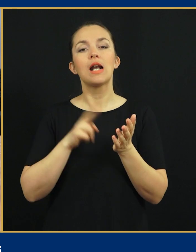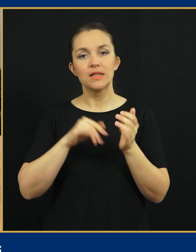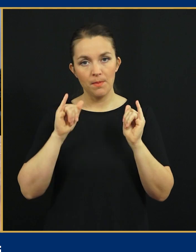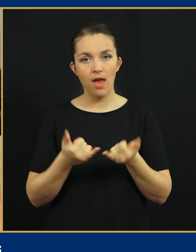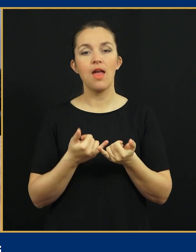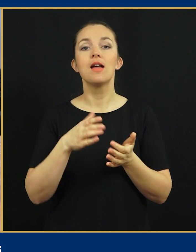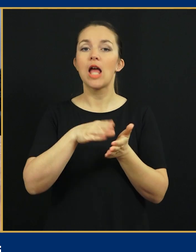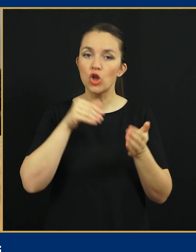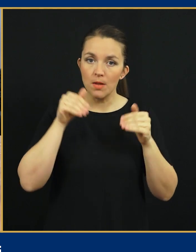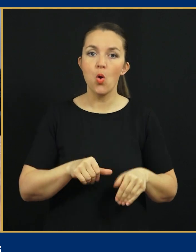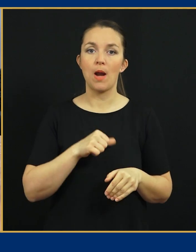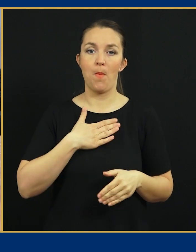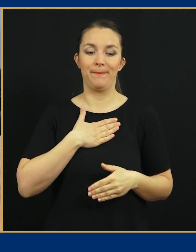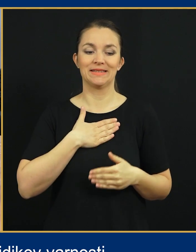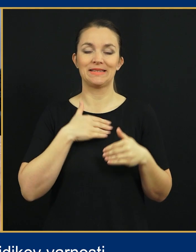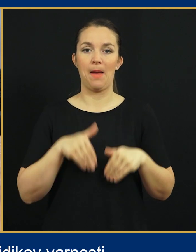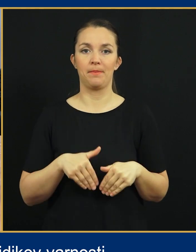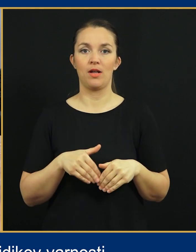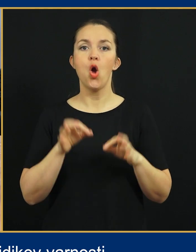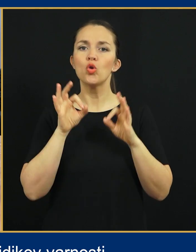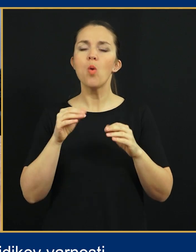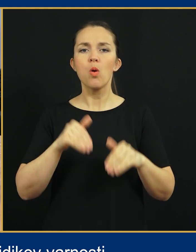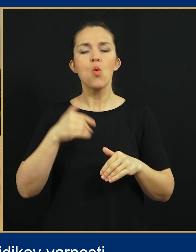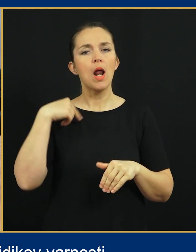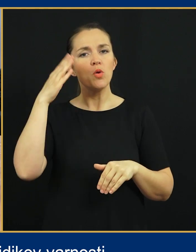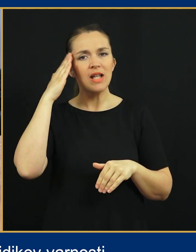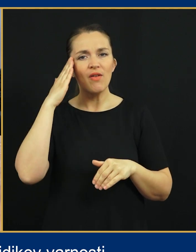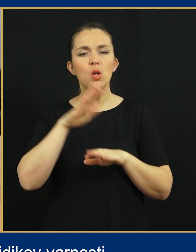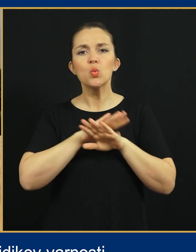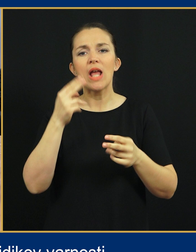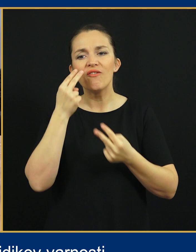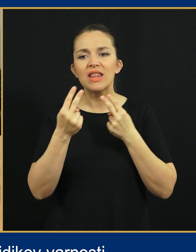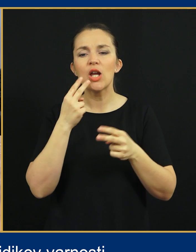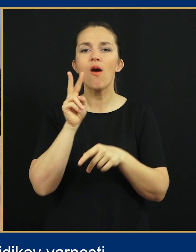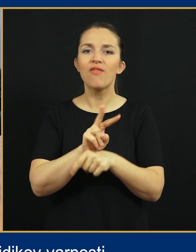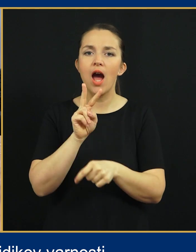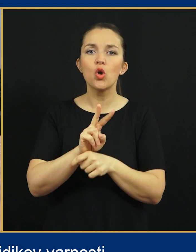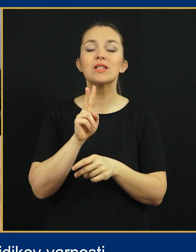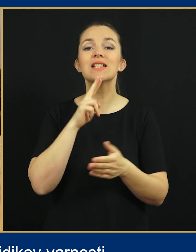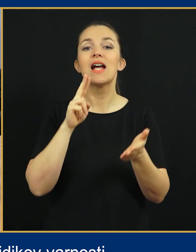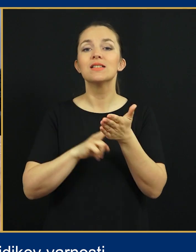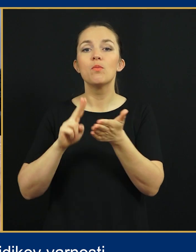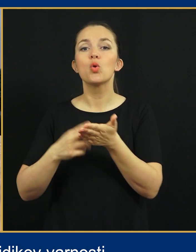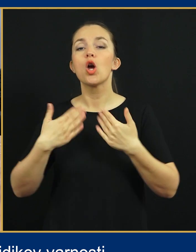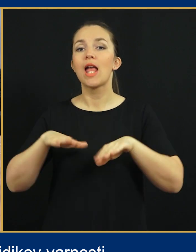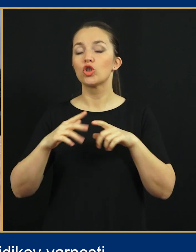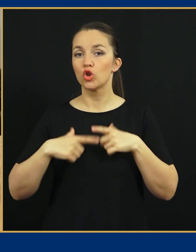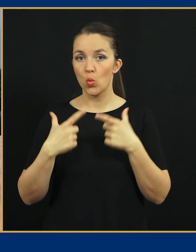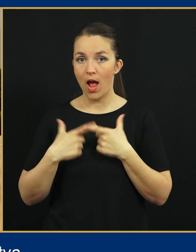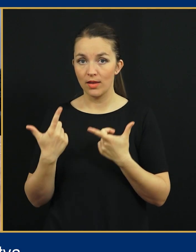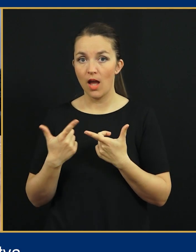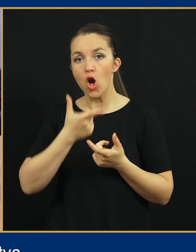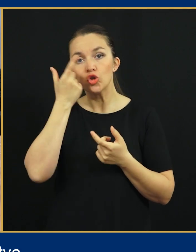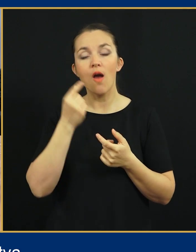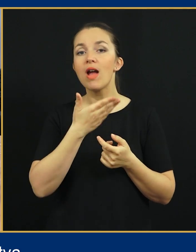začeti moramo pri sebi. Dobro se moramo zavedati vseh vidikov varnosti, ki zaznamujejo naša življenja.